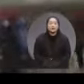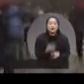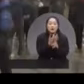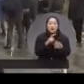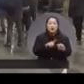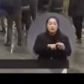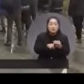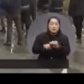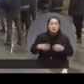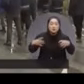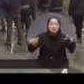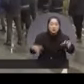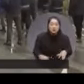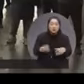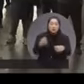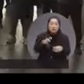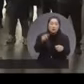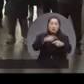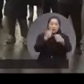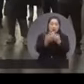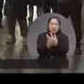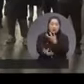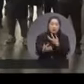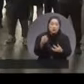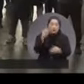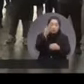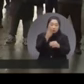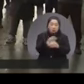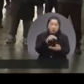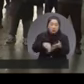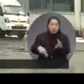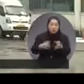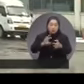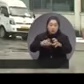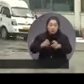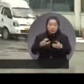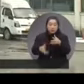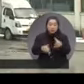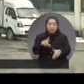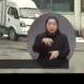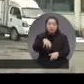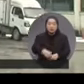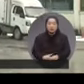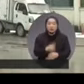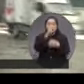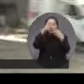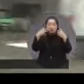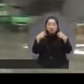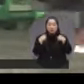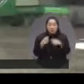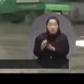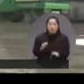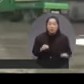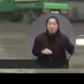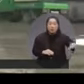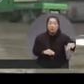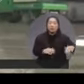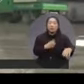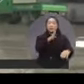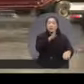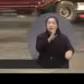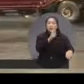화물연대 총파업 결의대회가 한창인 단양의 한 시멘트 공장. 정문으로 우회한 BCT 차량이 시멘트를 싣고